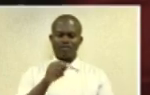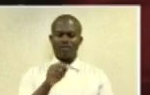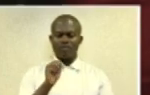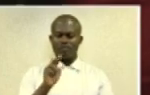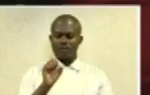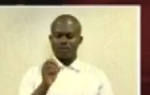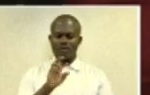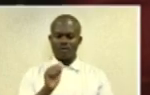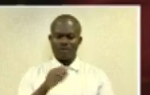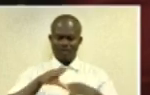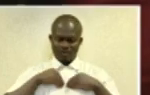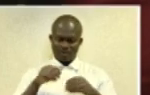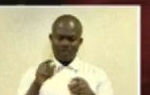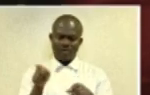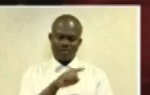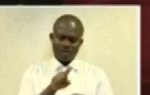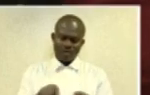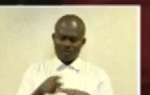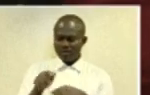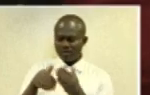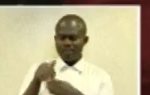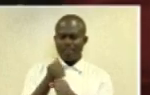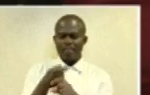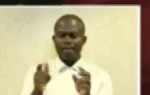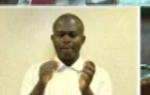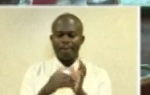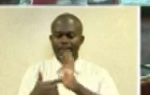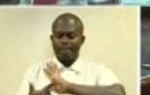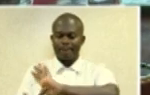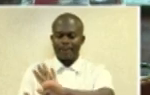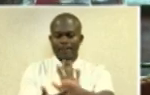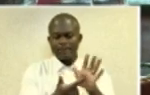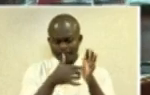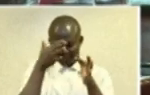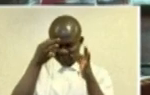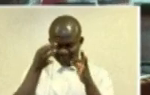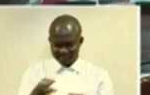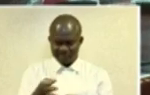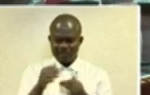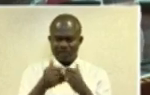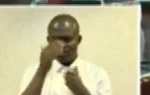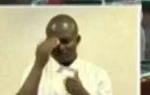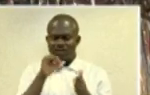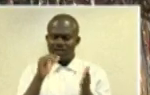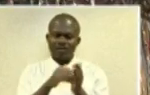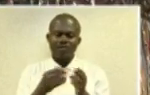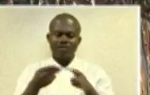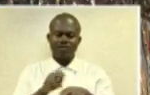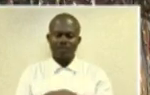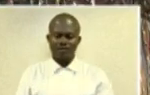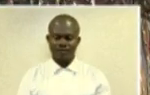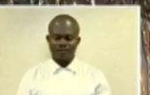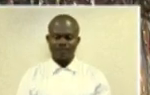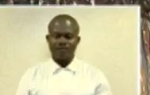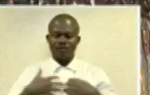Aime yemeye amakosa atandukanye yakozwe, ariko akagaragaza ko hari ingamba zafashwe ngo atazasubira.